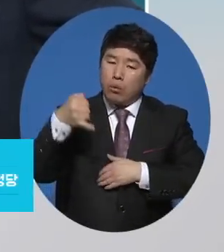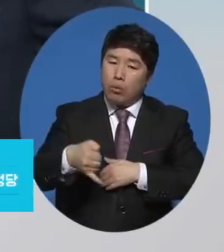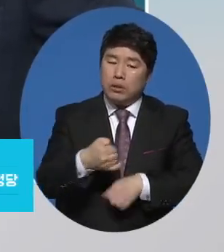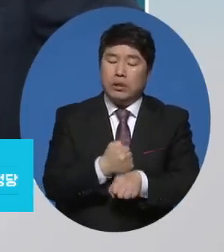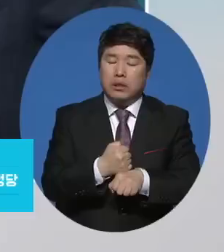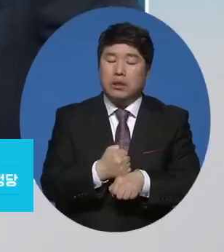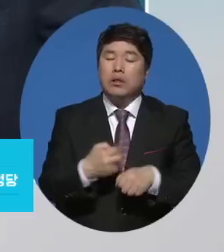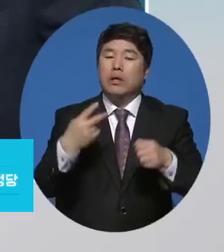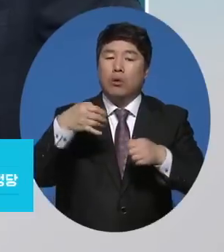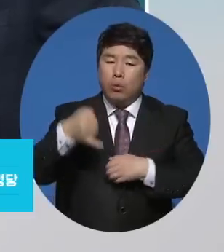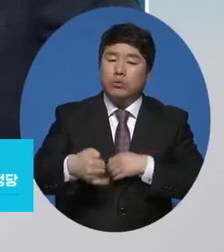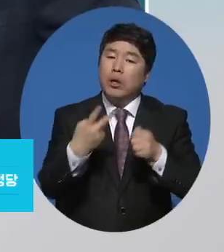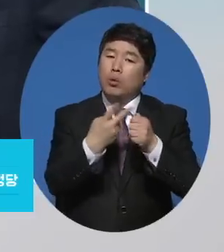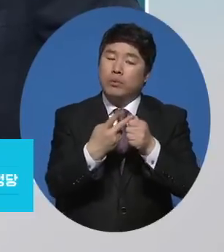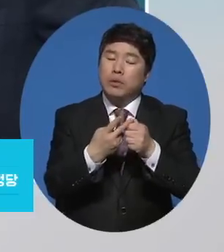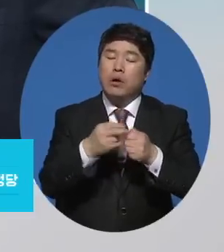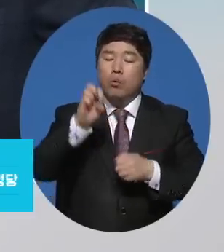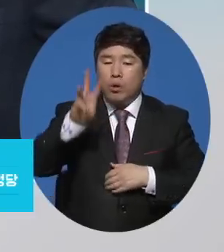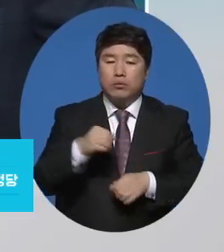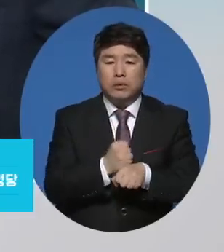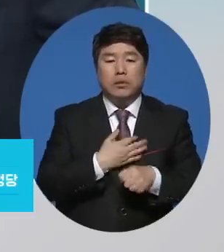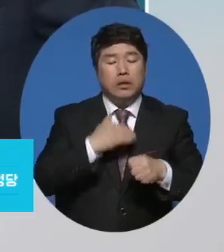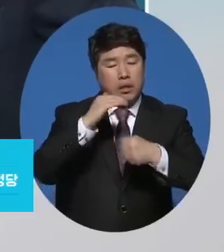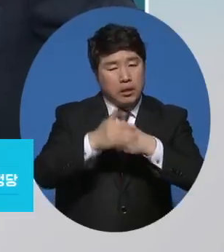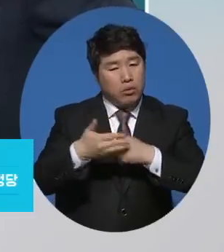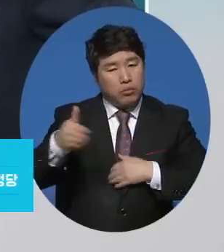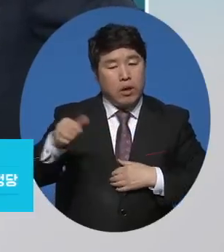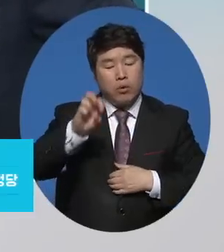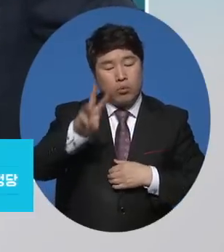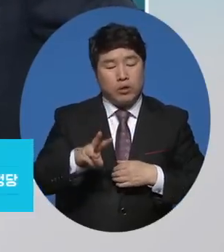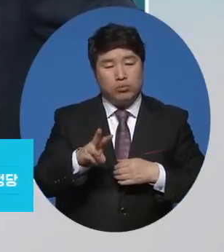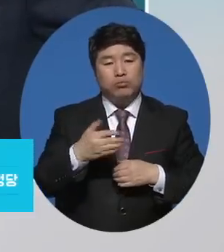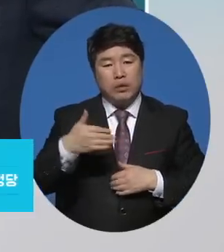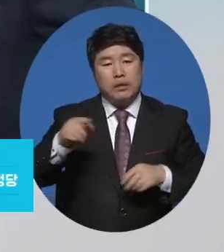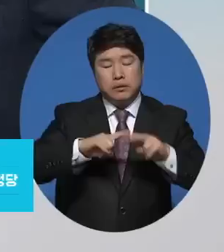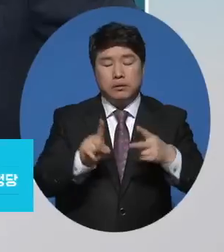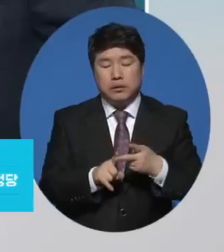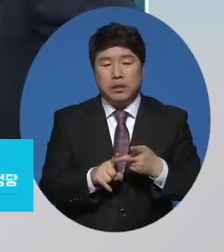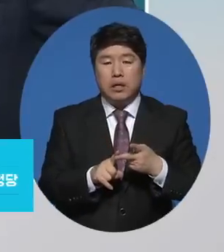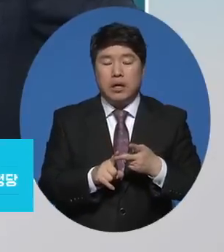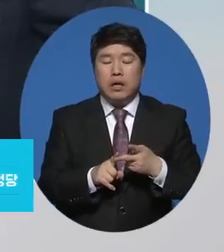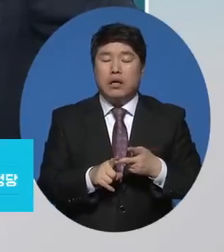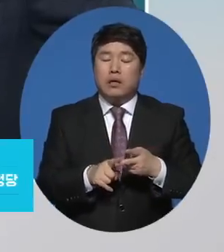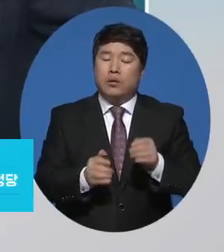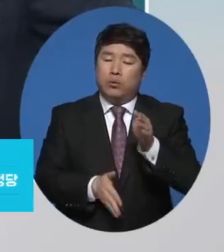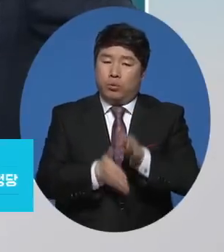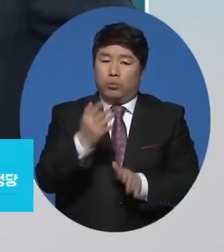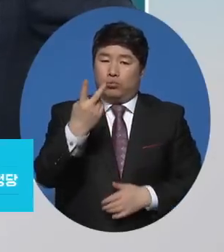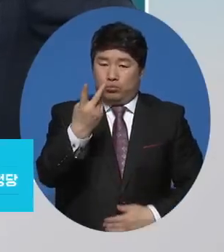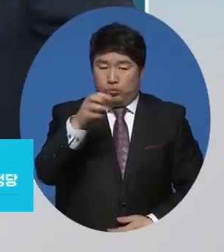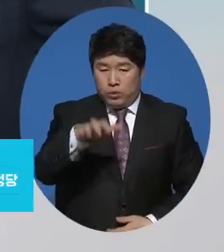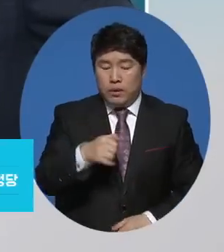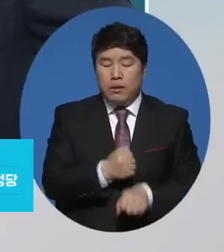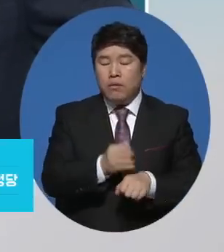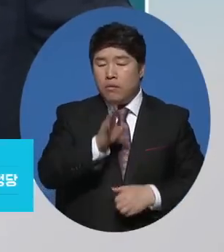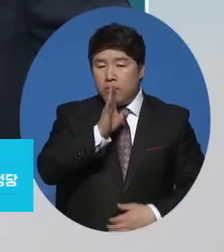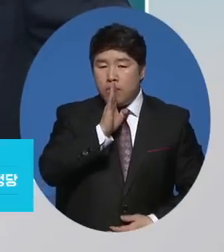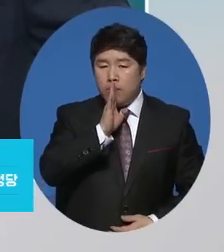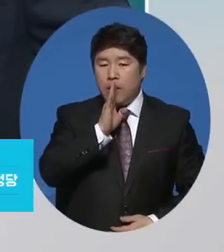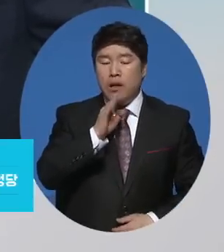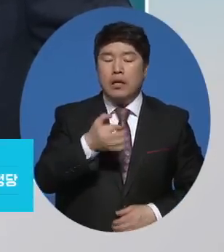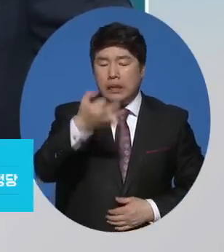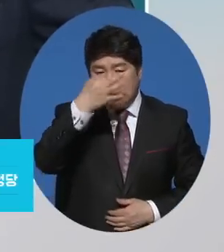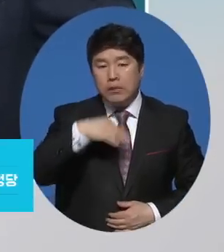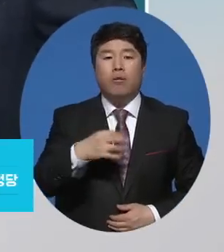광주예대 저는 대구 가든 광주 가든이 내륙도시 두 개가 보면 정말 어떻게 보면 실속가